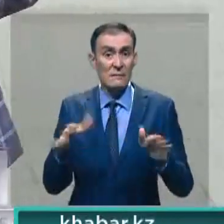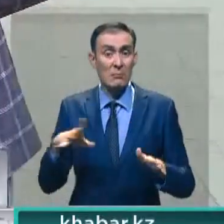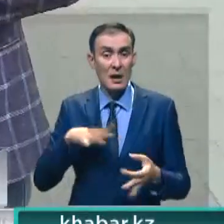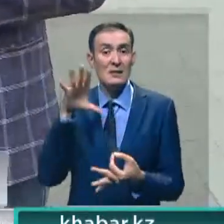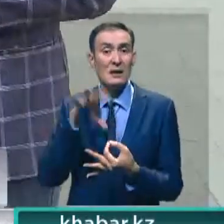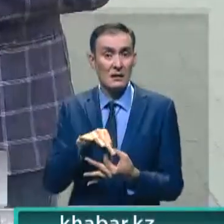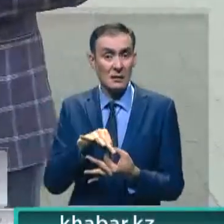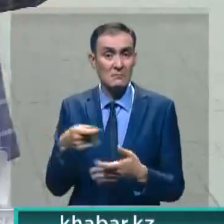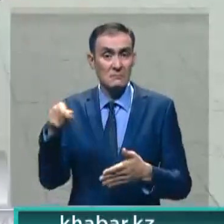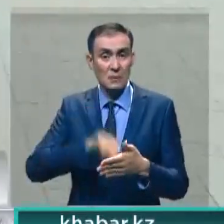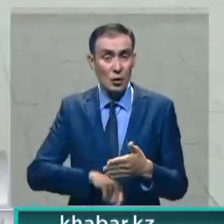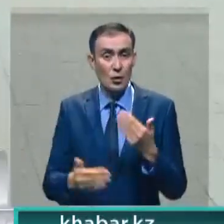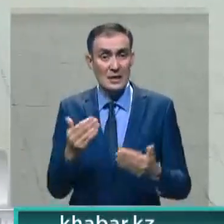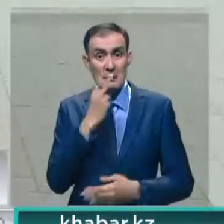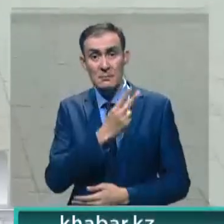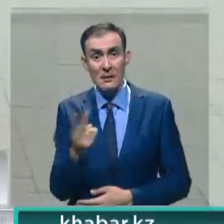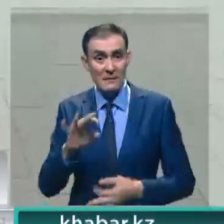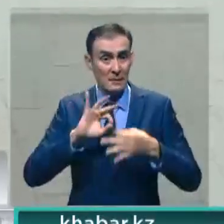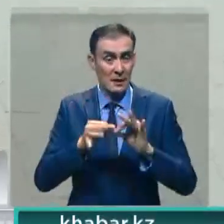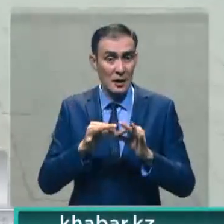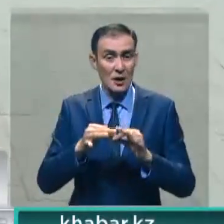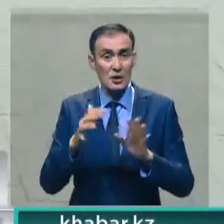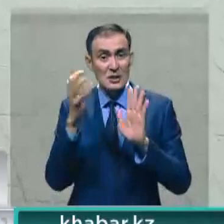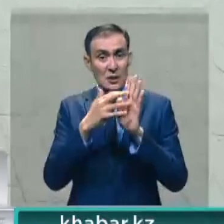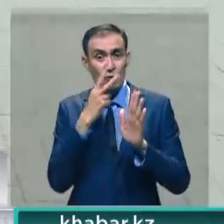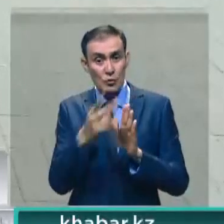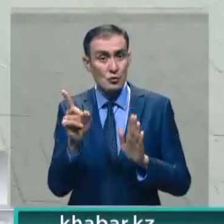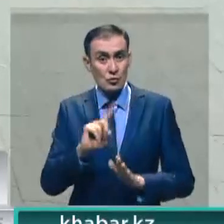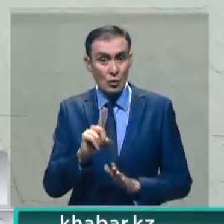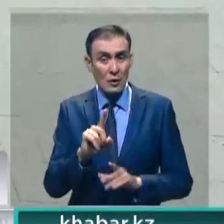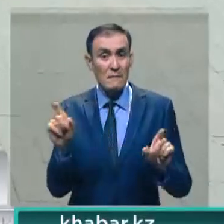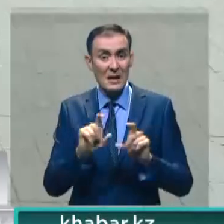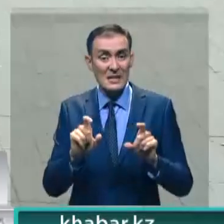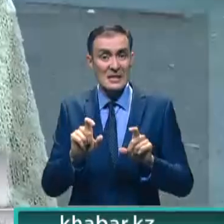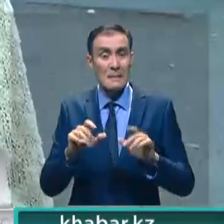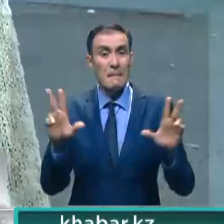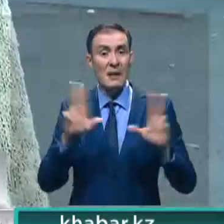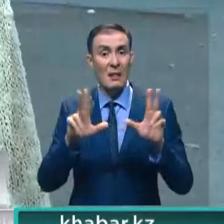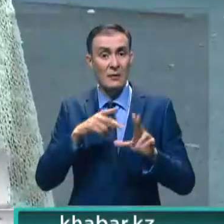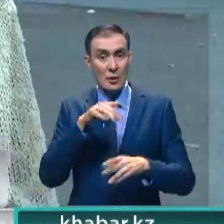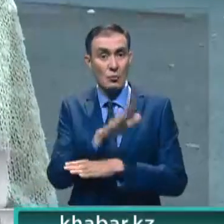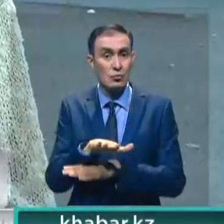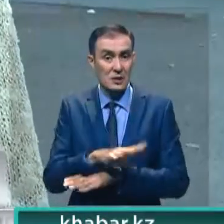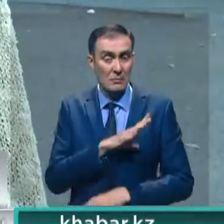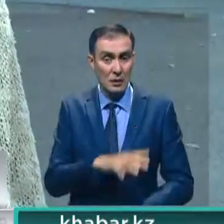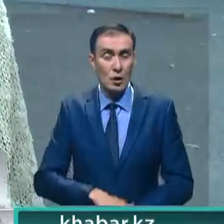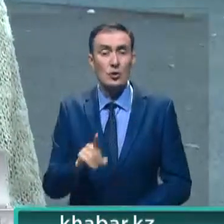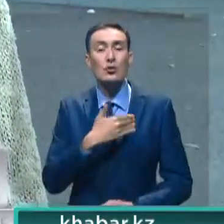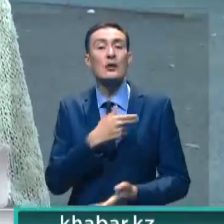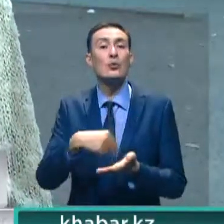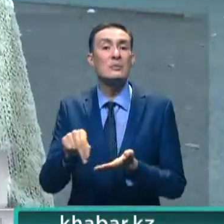оказываются закрытыми. Но если приглядеться, через стекло можно увидеть, что прилавки магазина пустые. Что вы хотели купить?